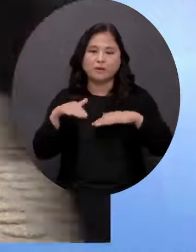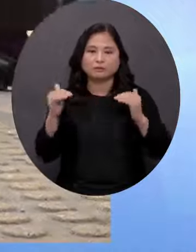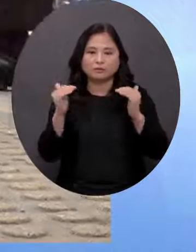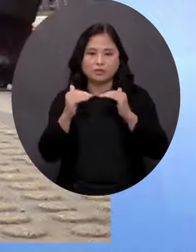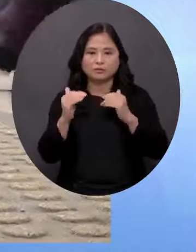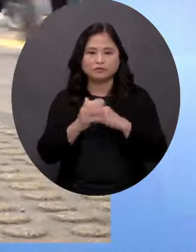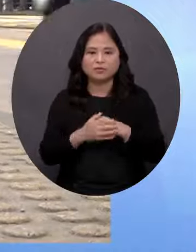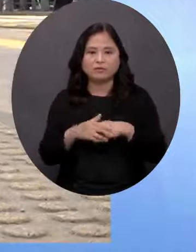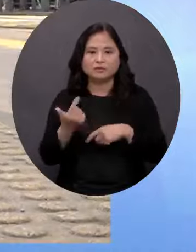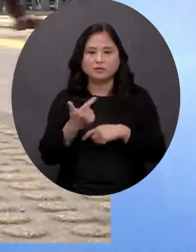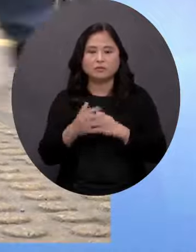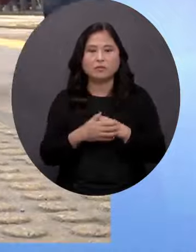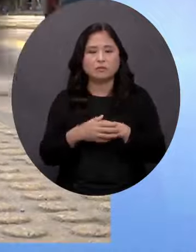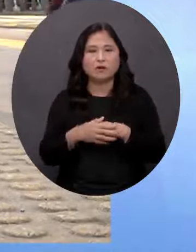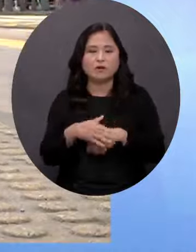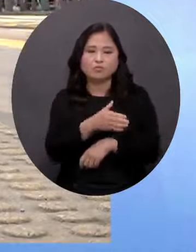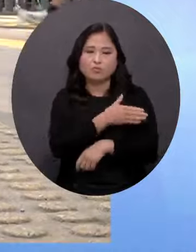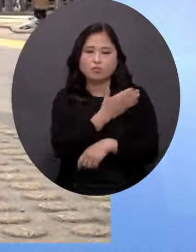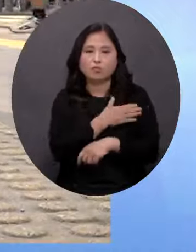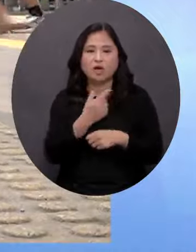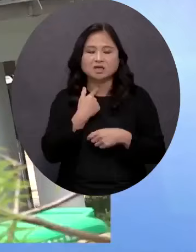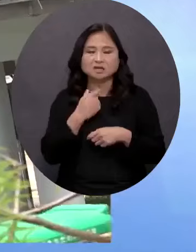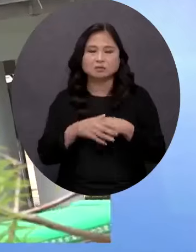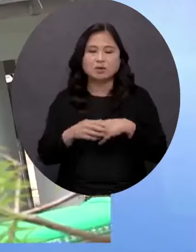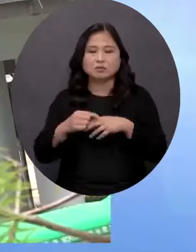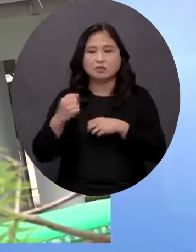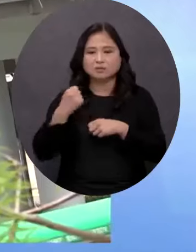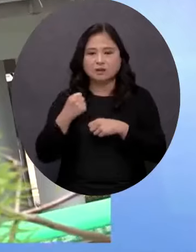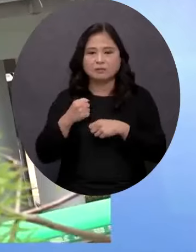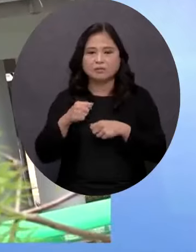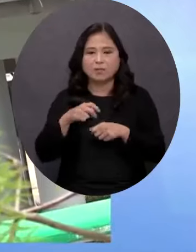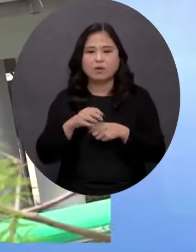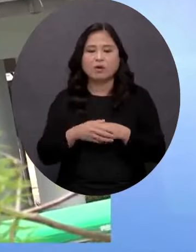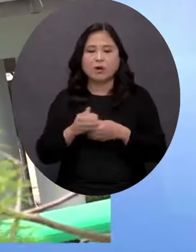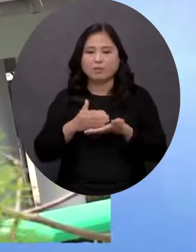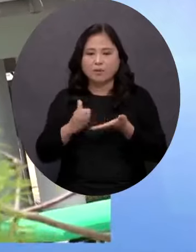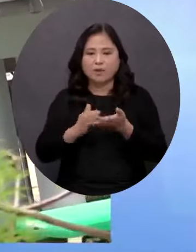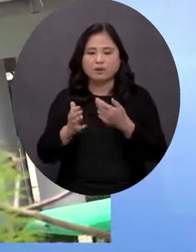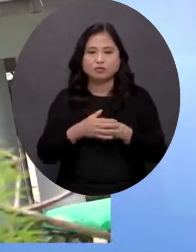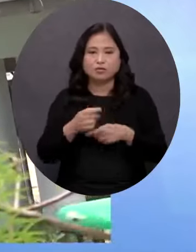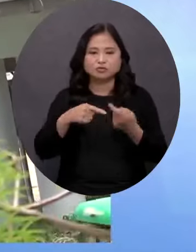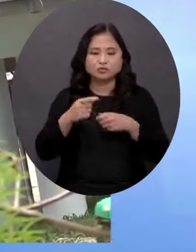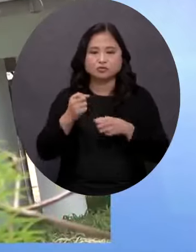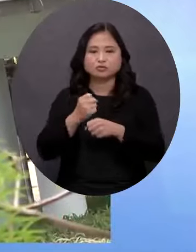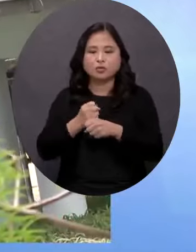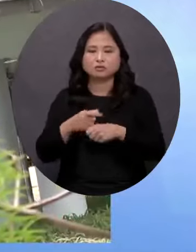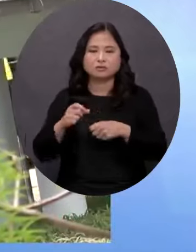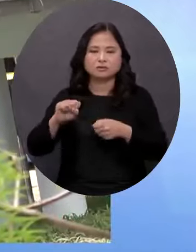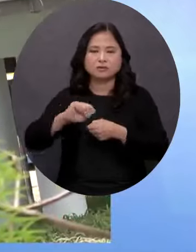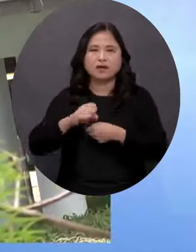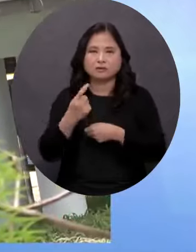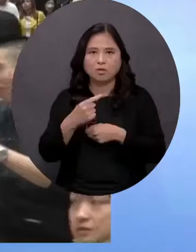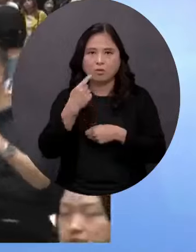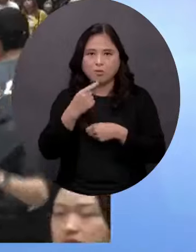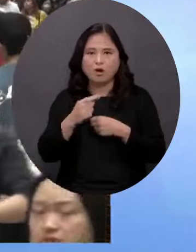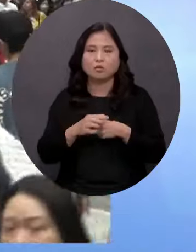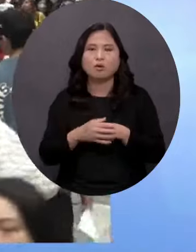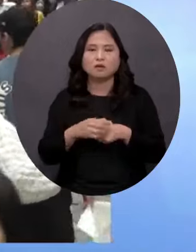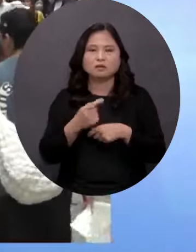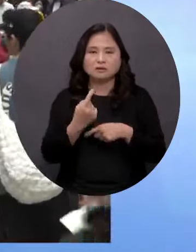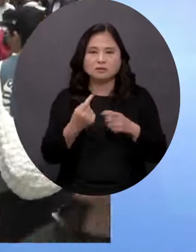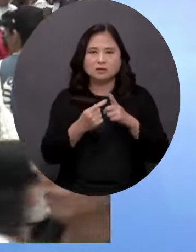现在绝大多数打工仔都要供强积金，每转一次工就多一个户口，一个人拥有几个户口好普